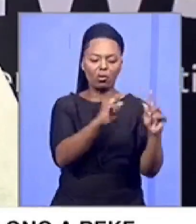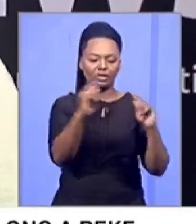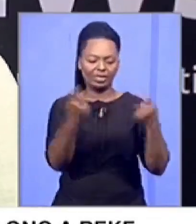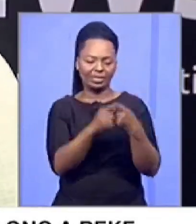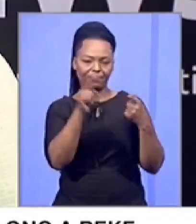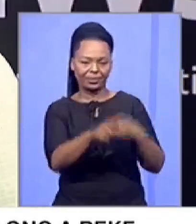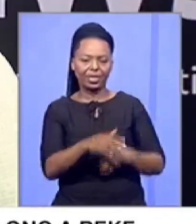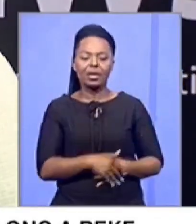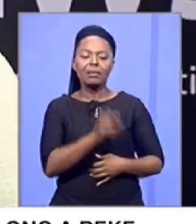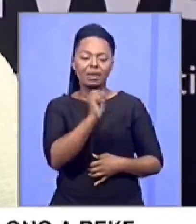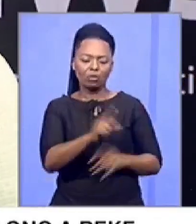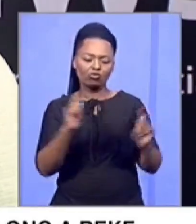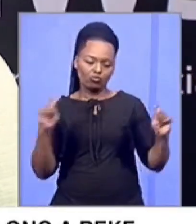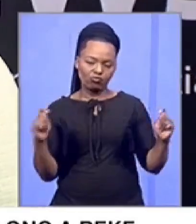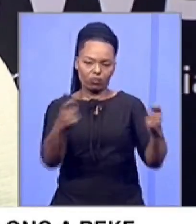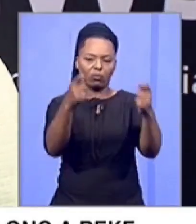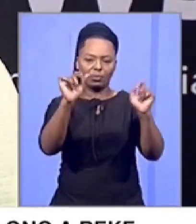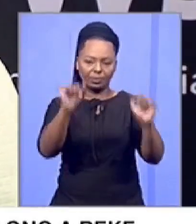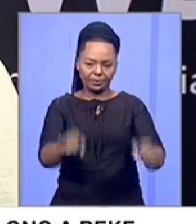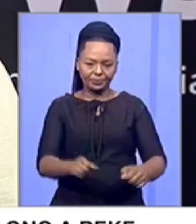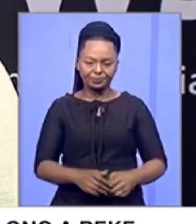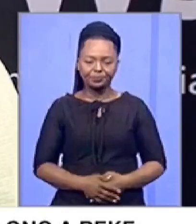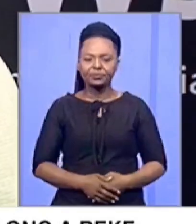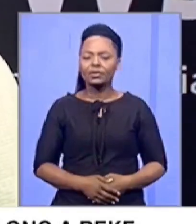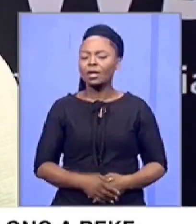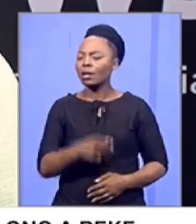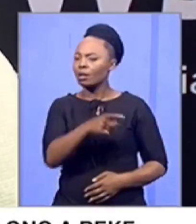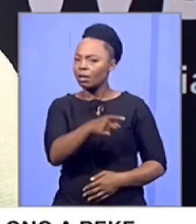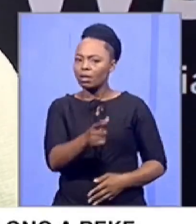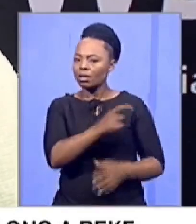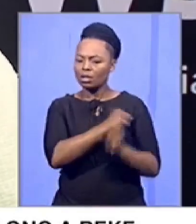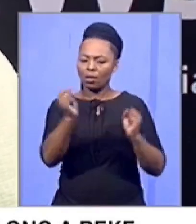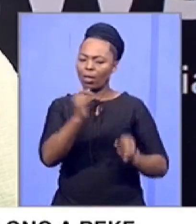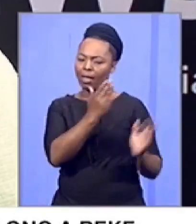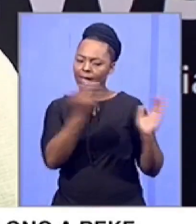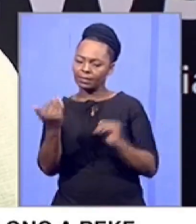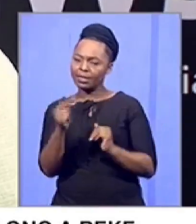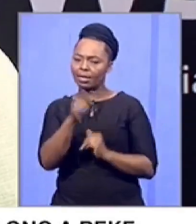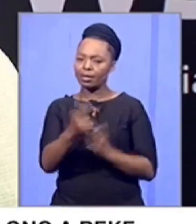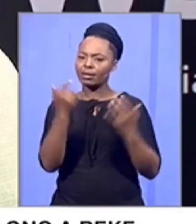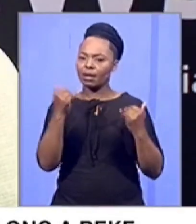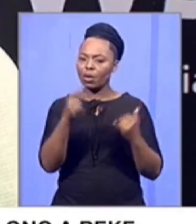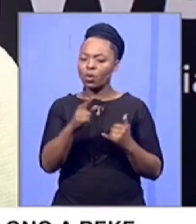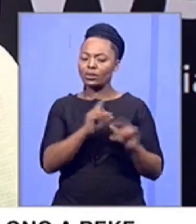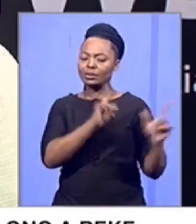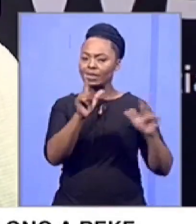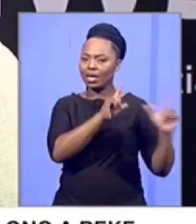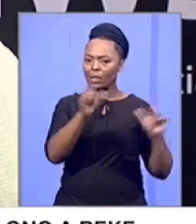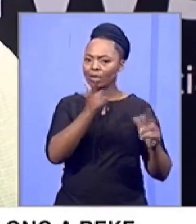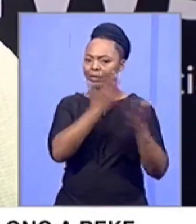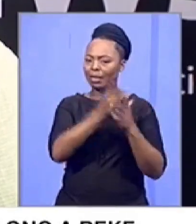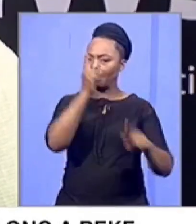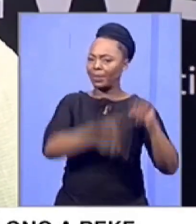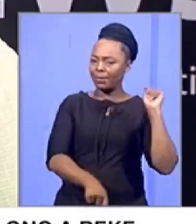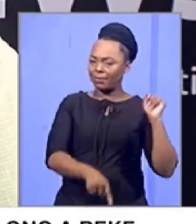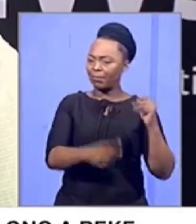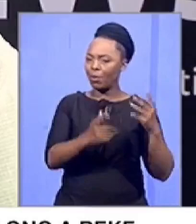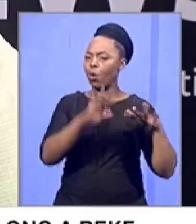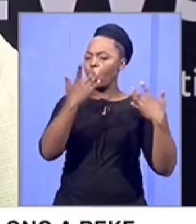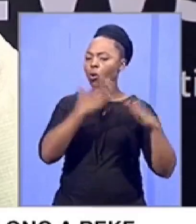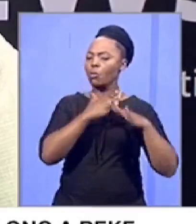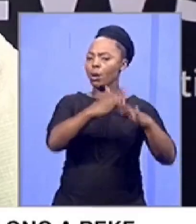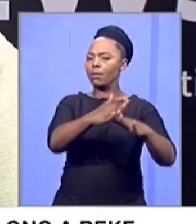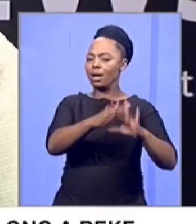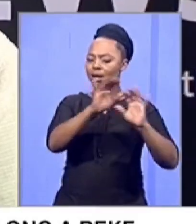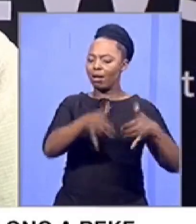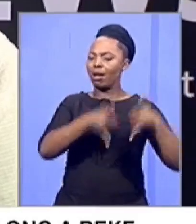mme ka nnete ne ke sa lebella hore sehleng sena Sundowns e ka hlola kapa e sireletse mohope